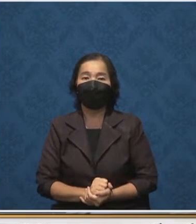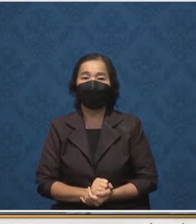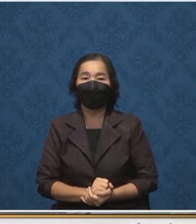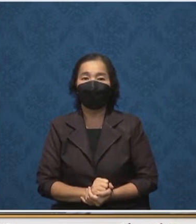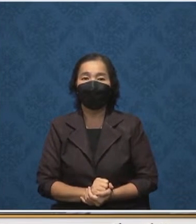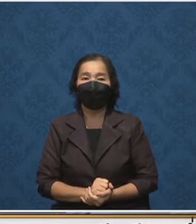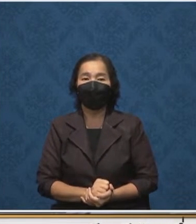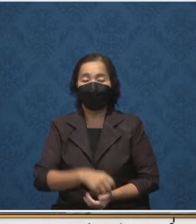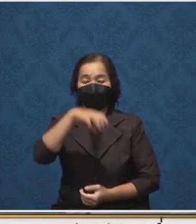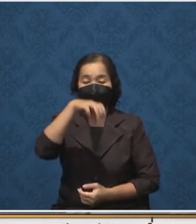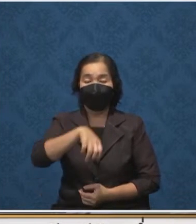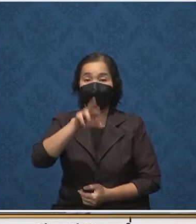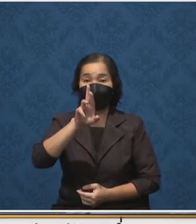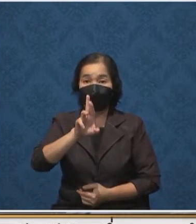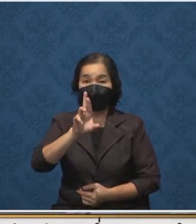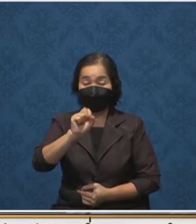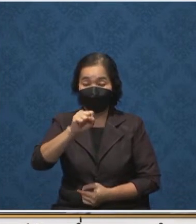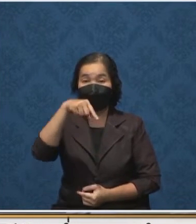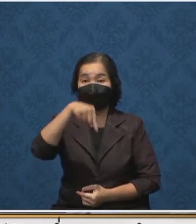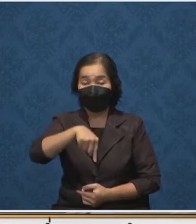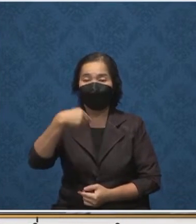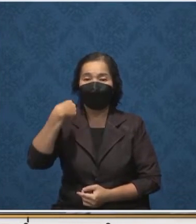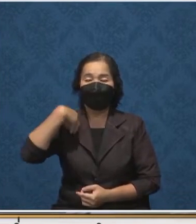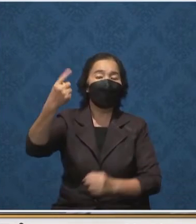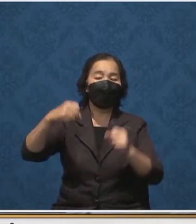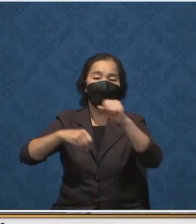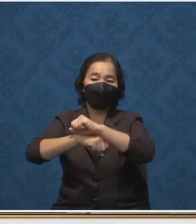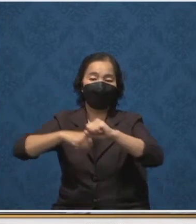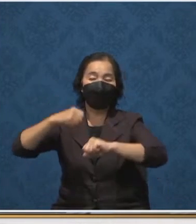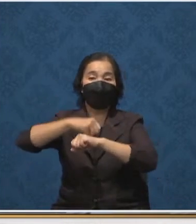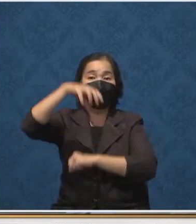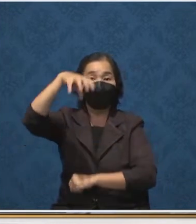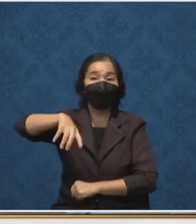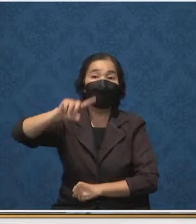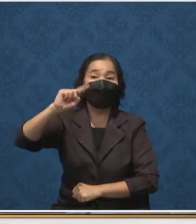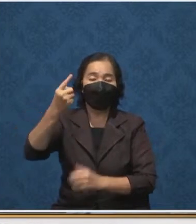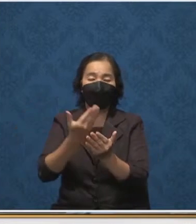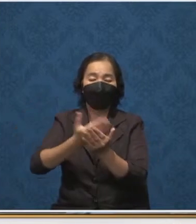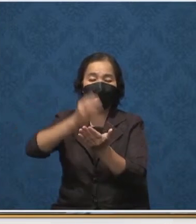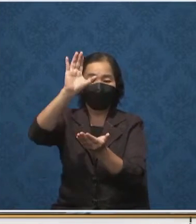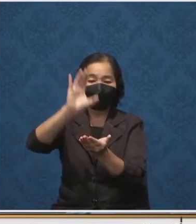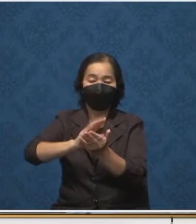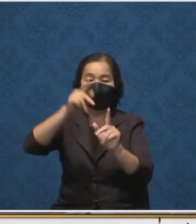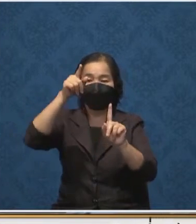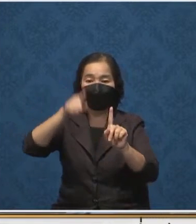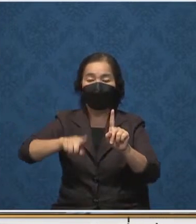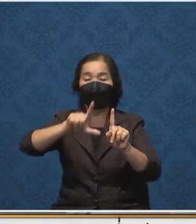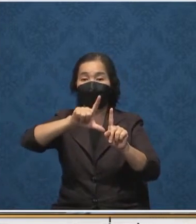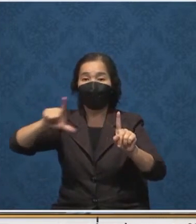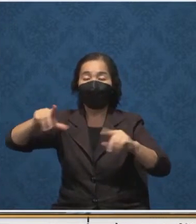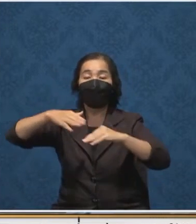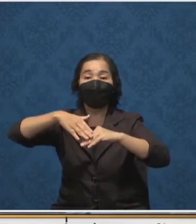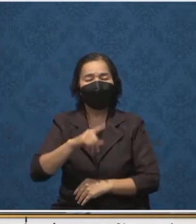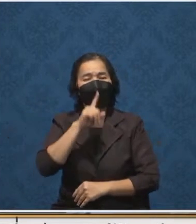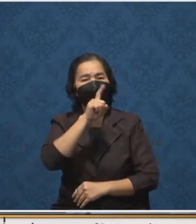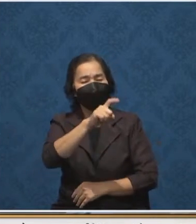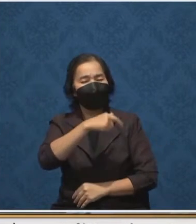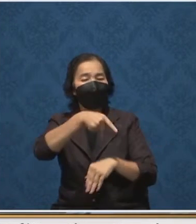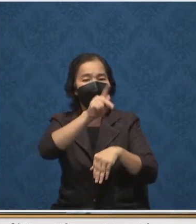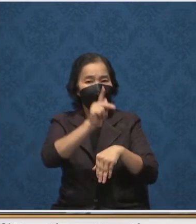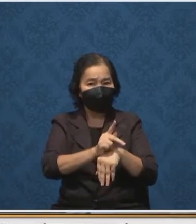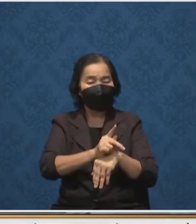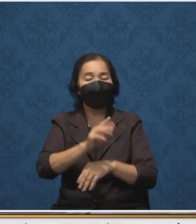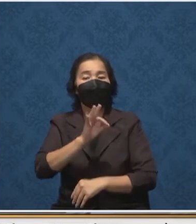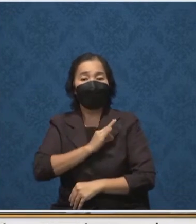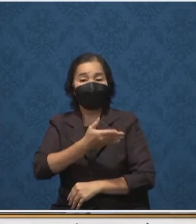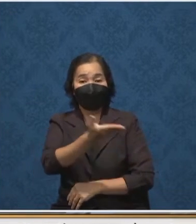รัฐษภาเราจะมีการสร้างตึกใหม่กธรมทาน งบประมาณ 1,000 กวาล้านไม่แน่ใจว่าท่านประทาน ท่านสมาช